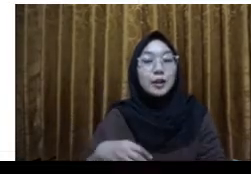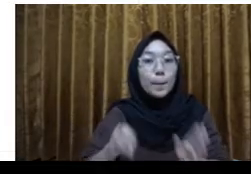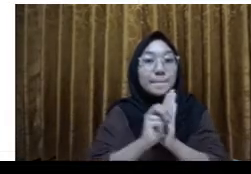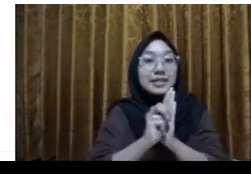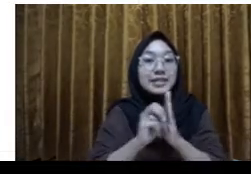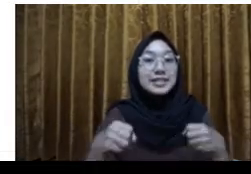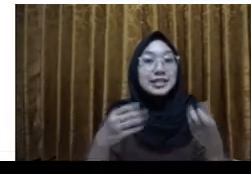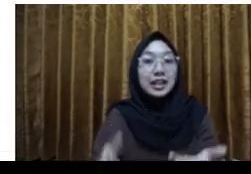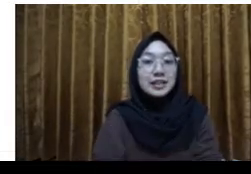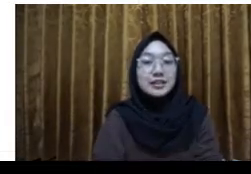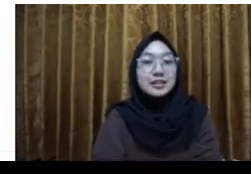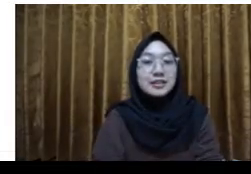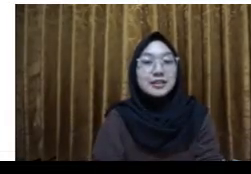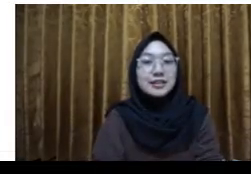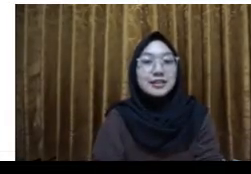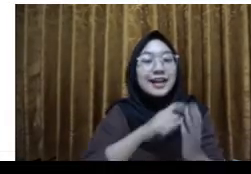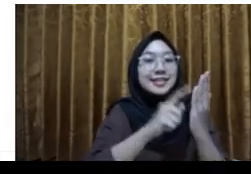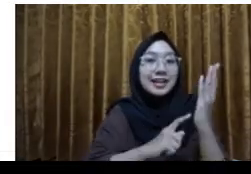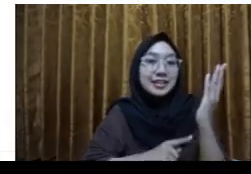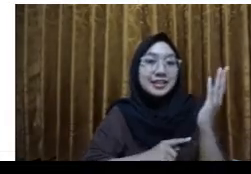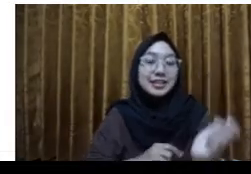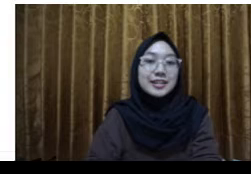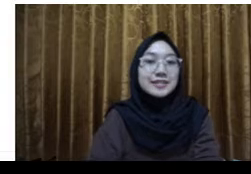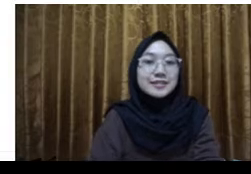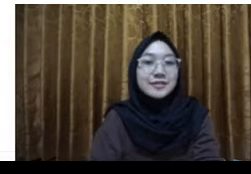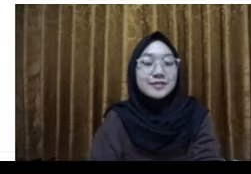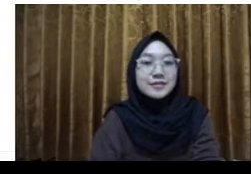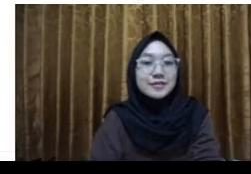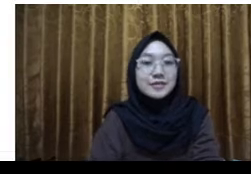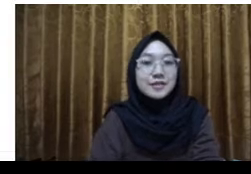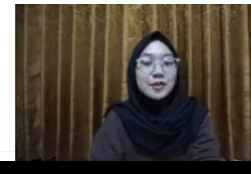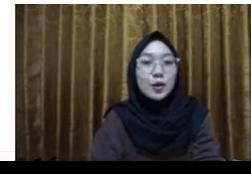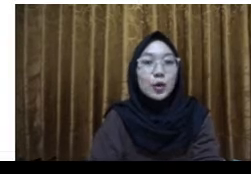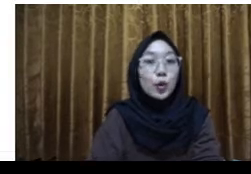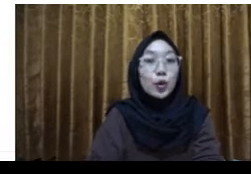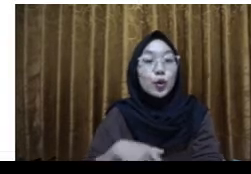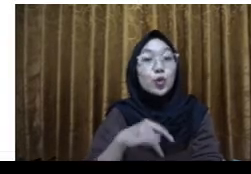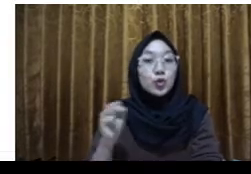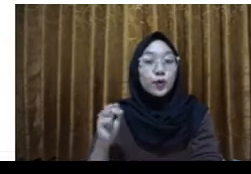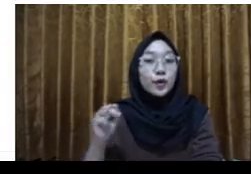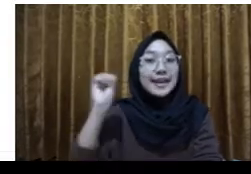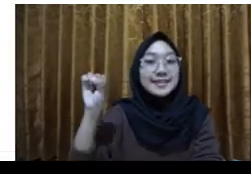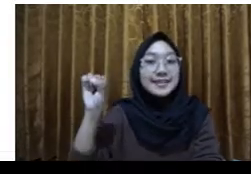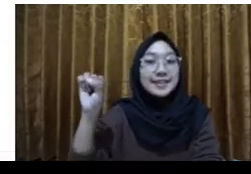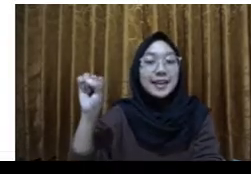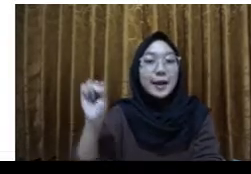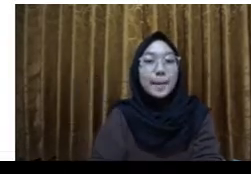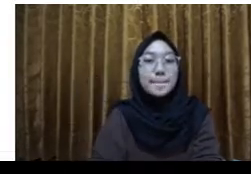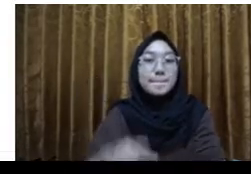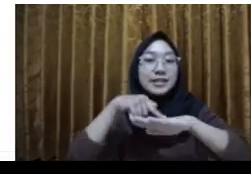cari saja setupnya ya. Setup kita bisa tekan huruf S saja. S setup.x size. Nah, itu dia.